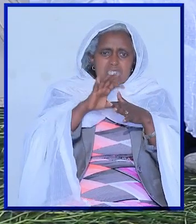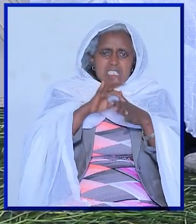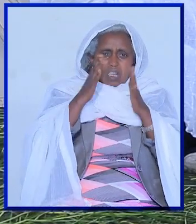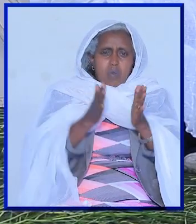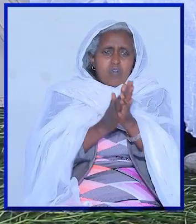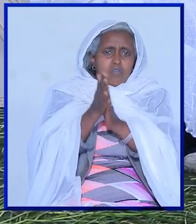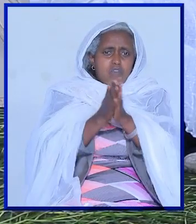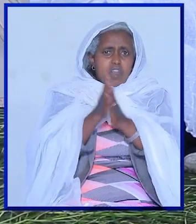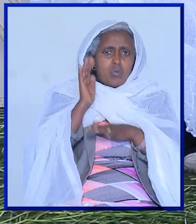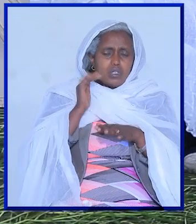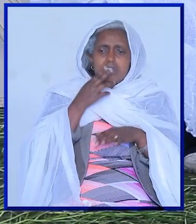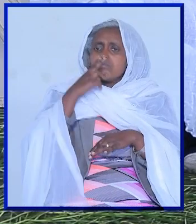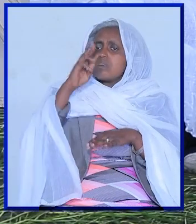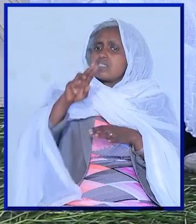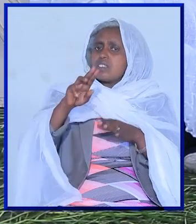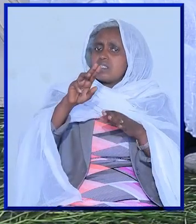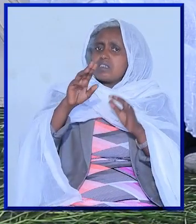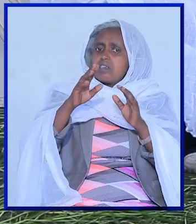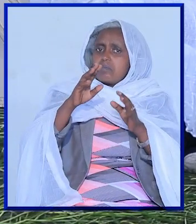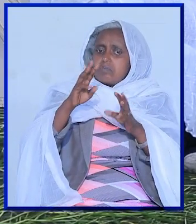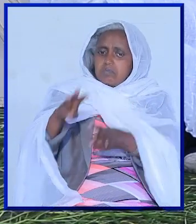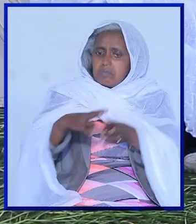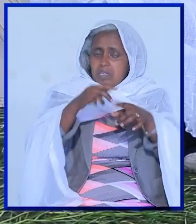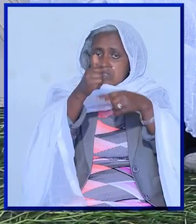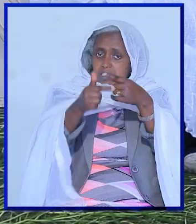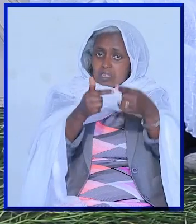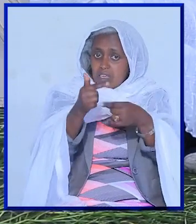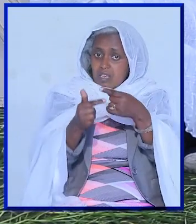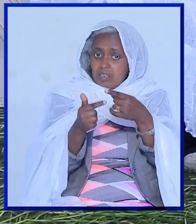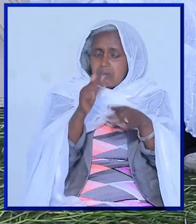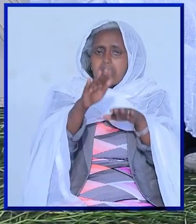ስጋዊ ፍላጎታችን ባዘዘን መስመር እየተራመድን